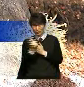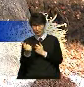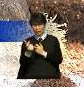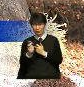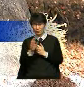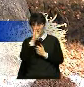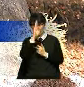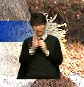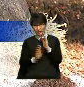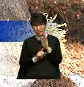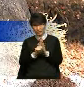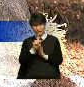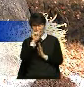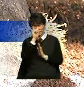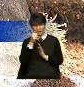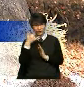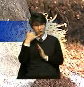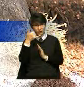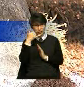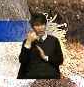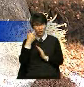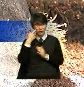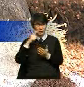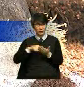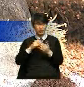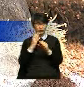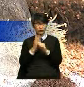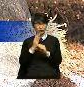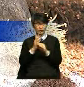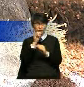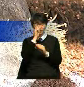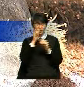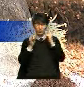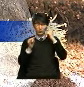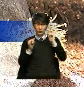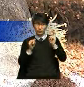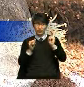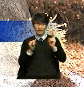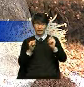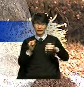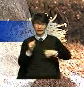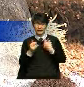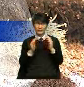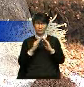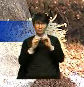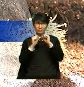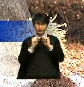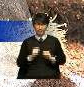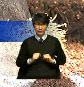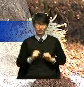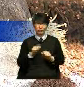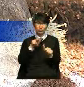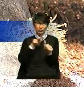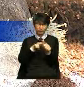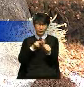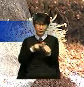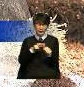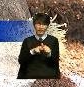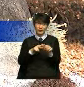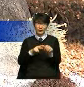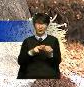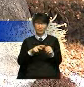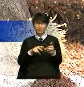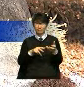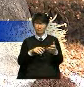단계 전화로 20000 쌍 얼어 각인하고 있구요 혹시나 하고 잡아 경험해 내 하십니까 파 싶어